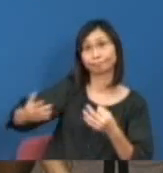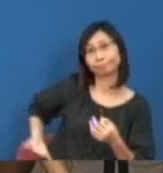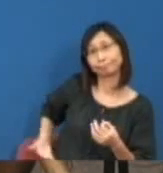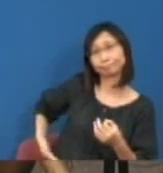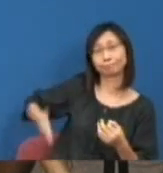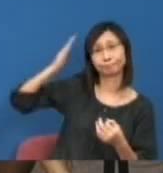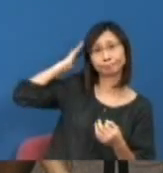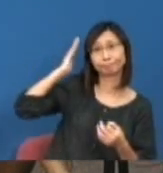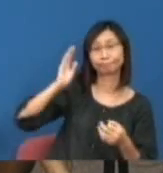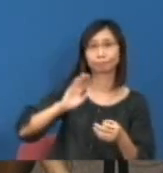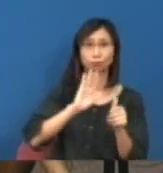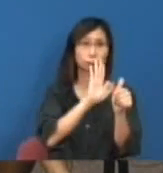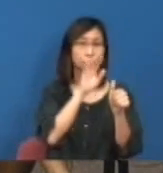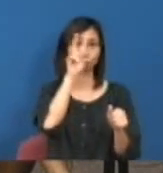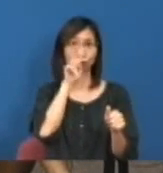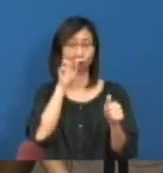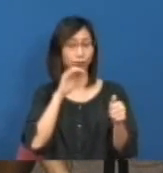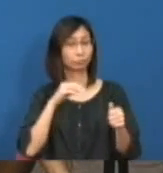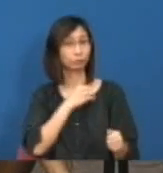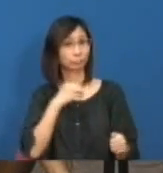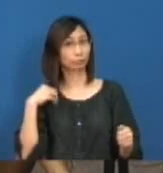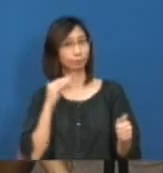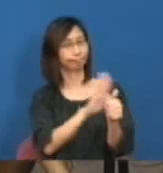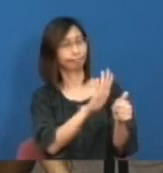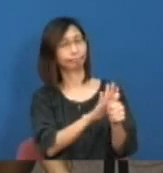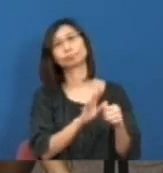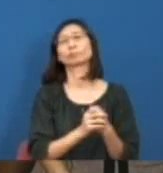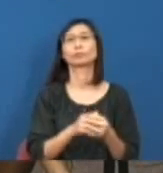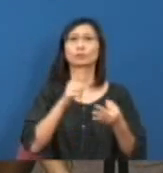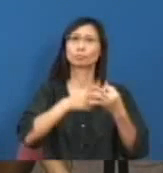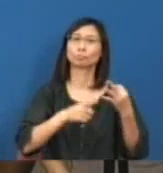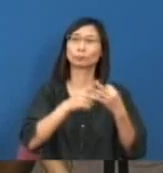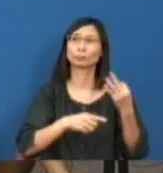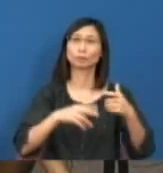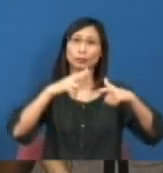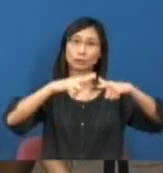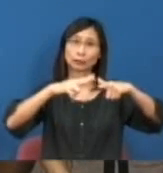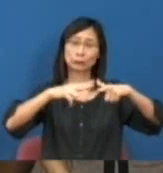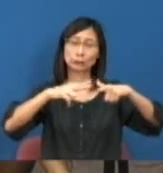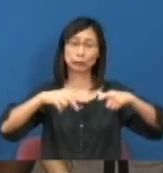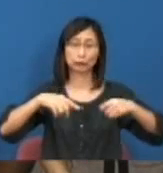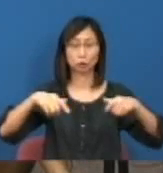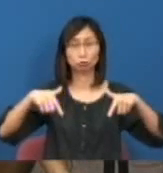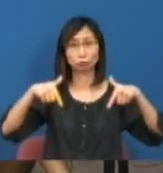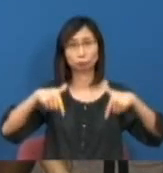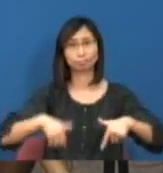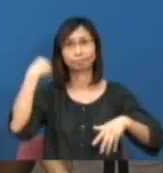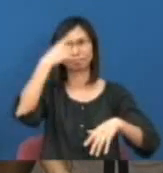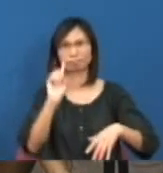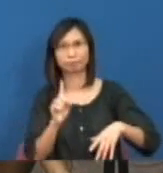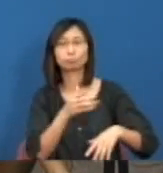人？大家知啊佢。咁我覺得喺睇大江東去嘅時候有一個問題就係